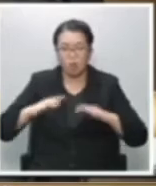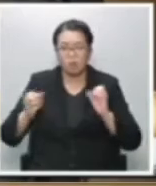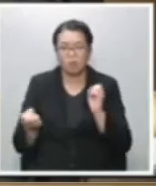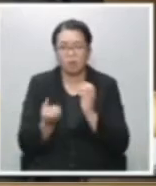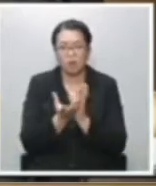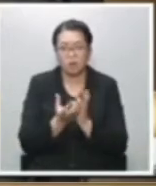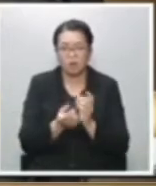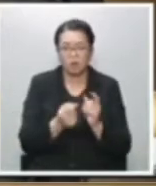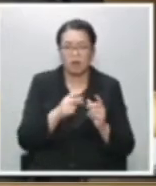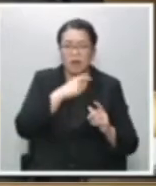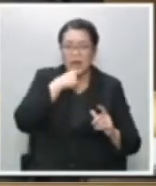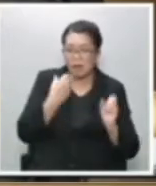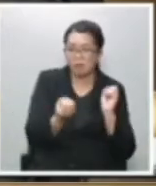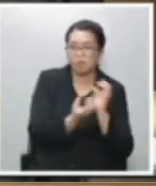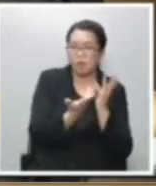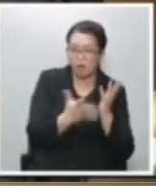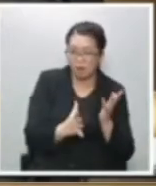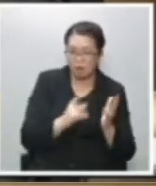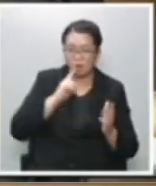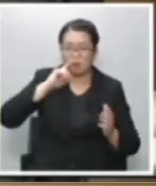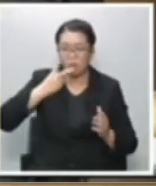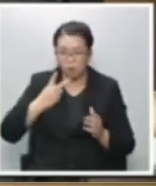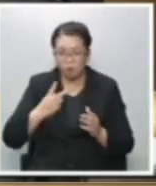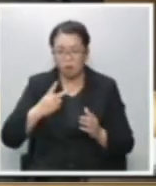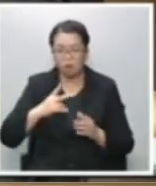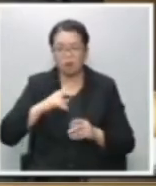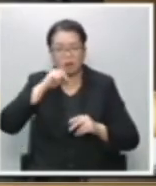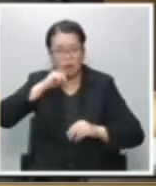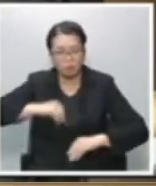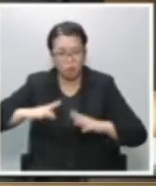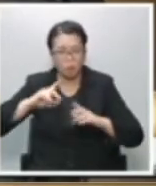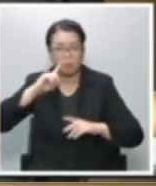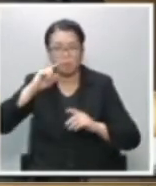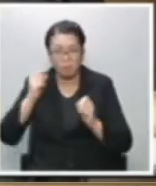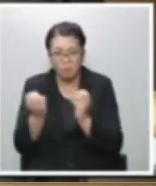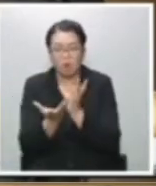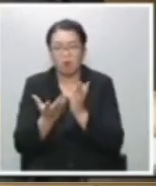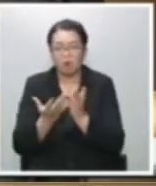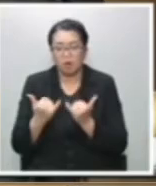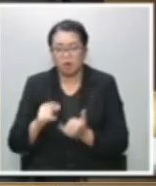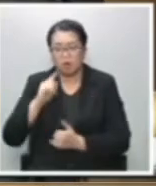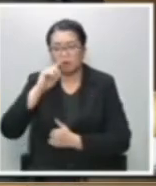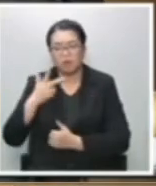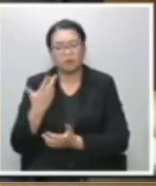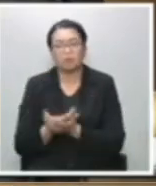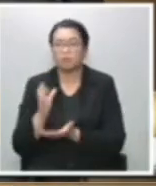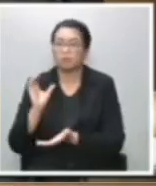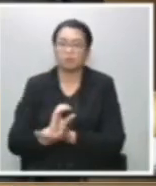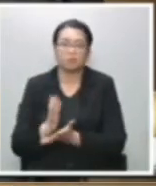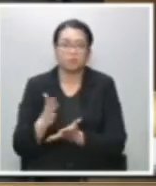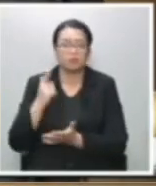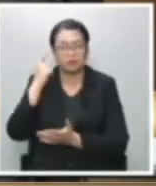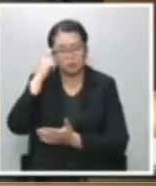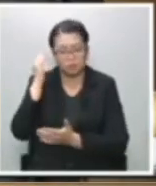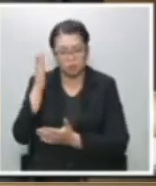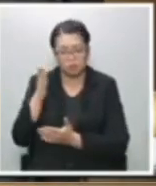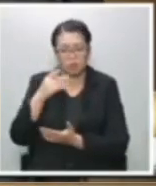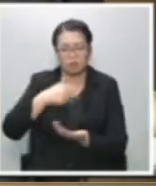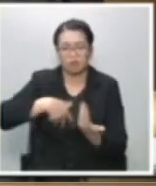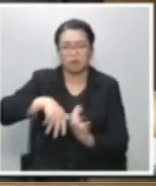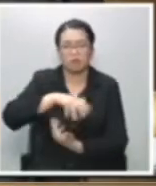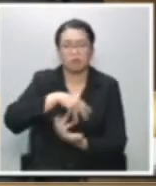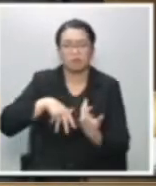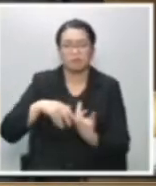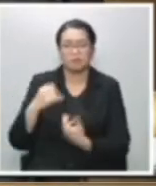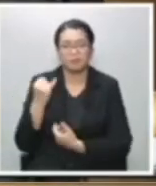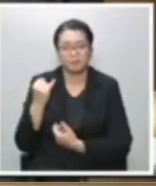าที่จะหาทางที่จะช่วยเหลือพี่น้องประชาชนโดยเป้าหมายแรกต้องให้เขาทำปลูกพืชได้ในครบต่อไ